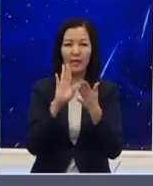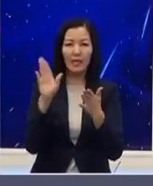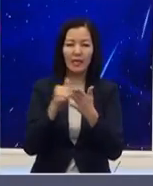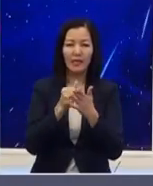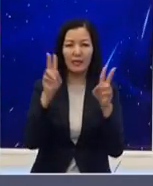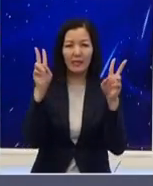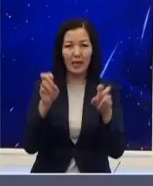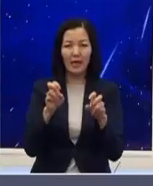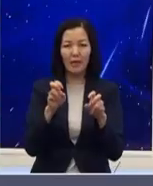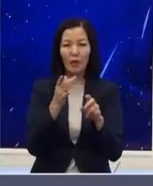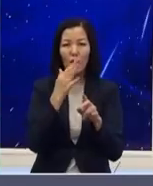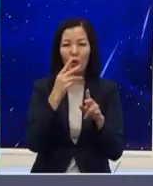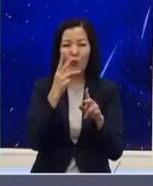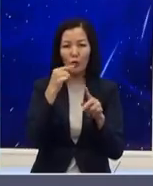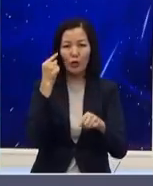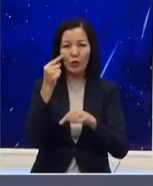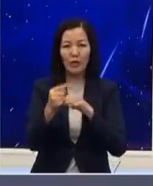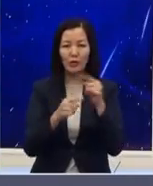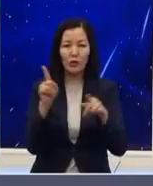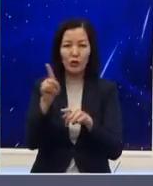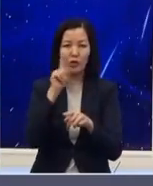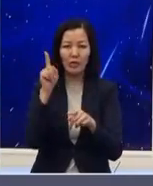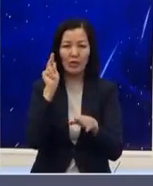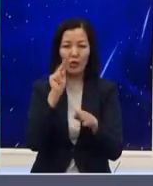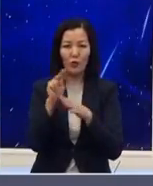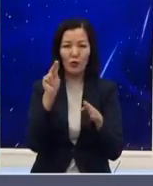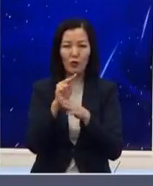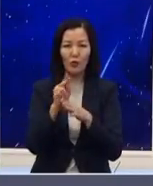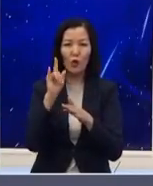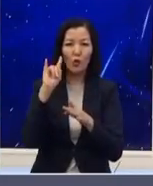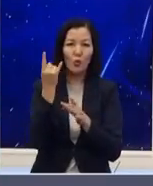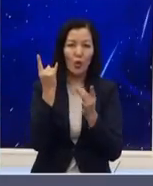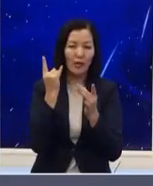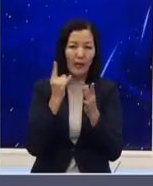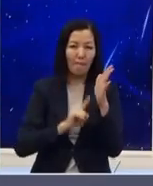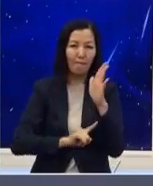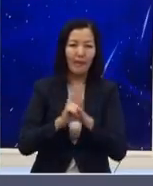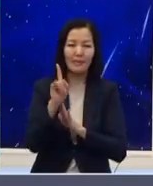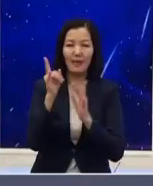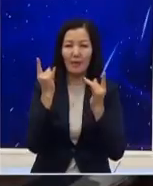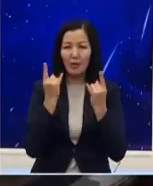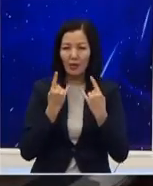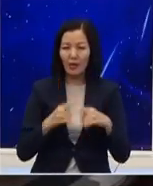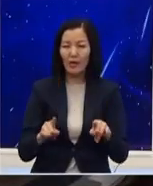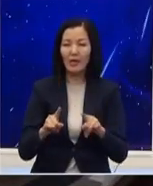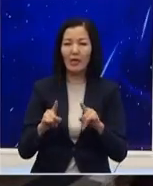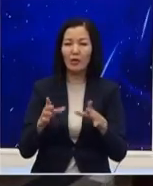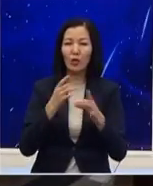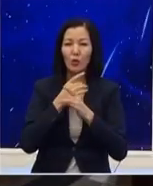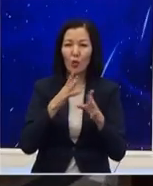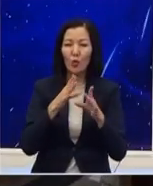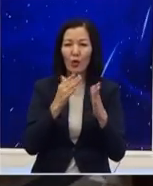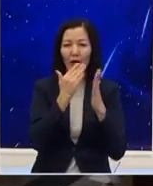ұлттық дәстүрді жас буын санасында жаңғырту. Мұнда сәбидің өмірге келгеннен бастап шілдехана, бесікке салу, қырқынан